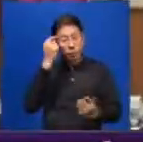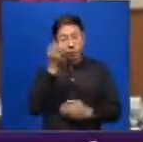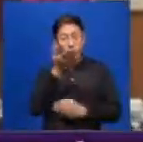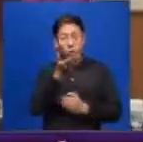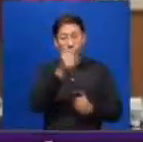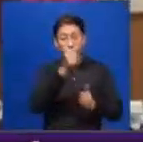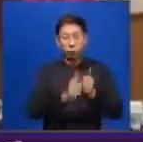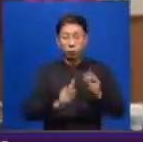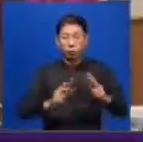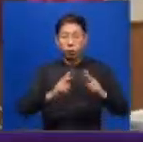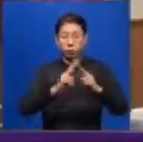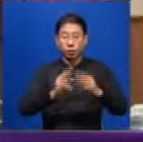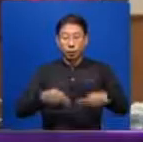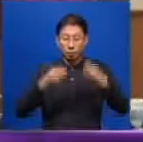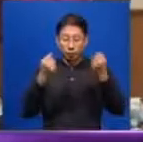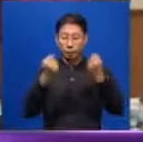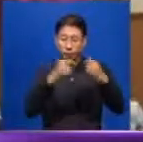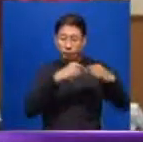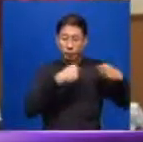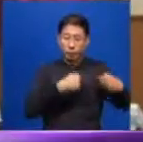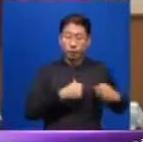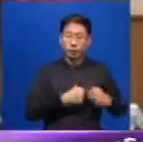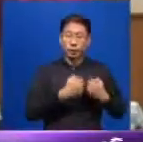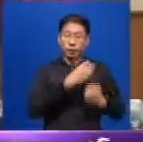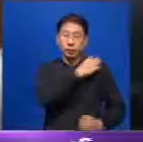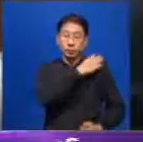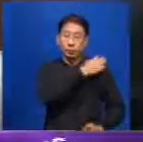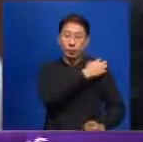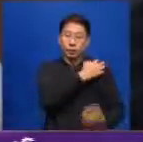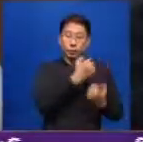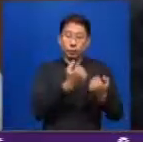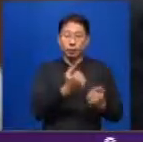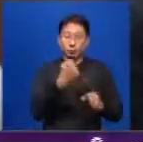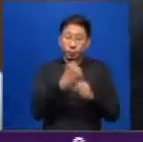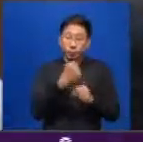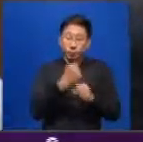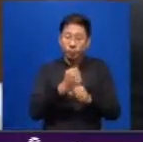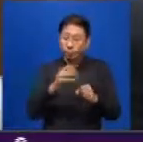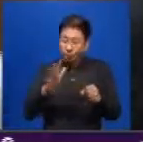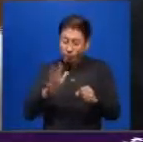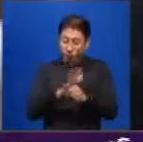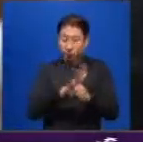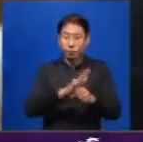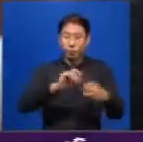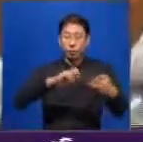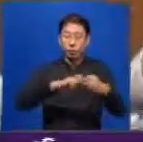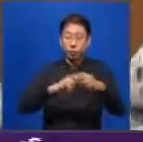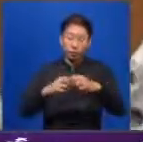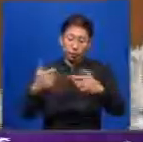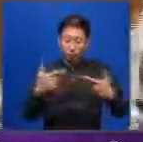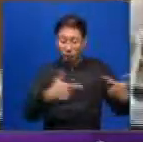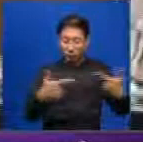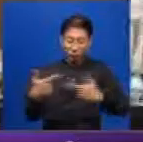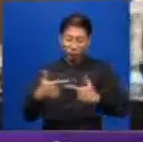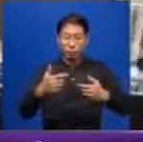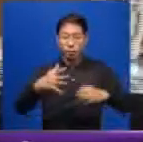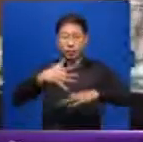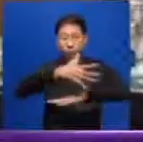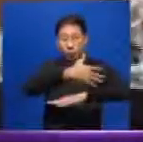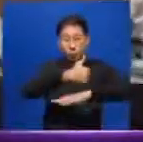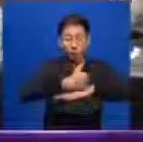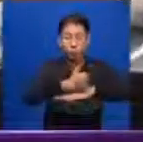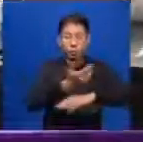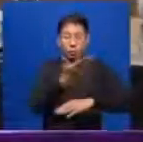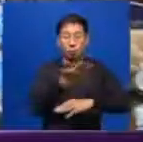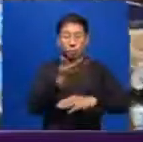ทุกกระทรวงให้กำลังใจข้าราชการที่ขณะนี้ยังไม่สามารถทำงานได้อย่างเต็มที่เนื่องจากปัญหาความขัดแย้งทางการเมืองแต่ขอให้